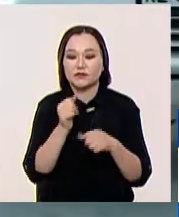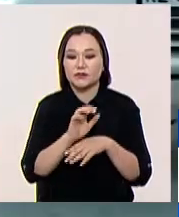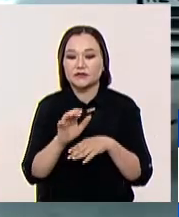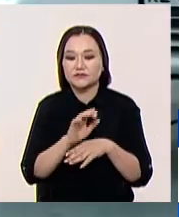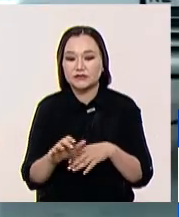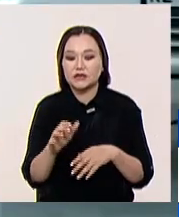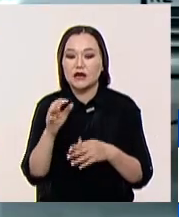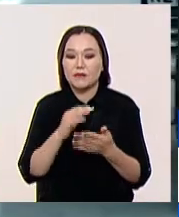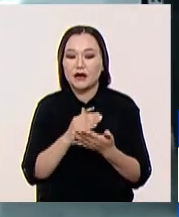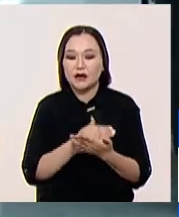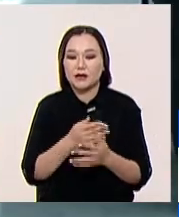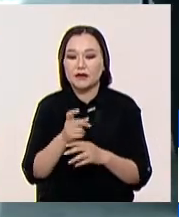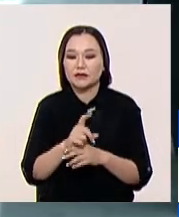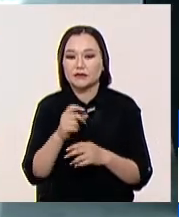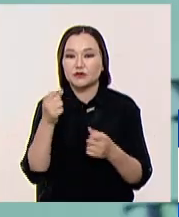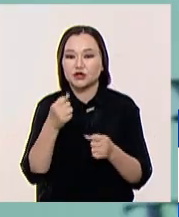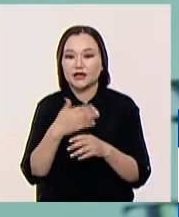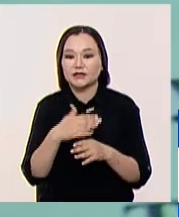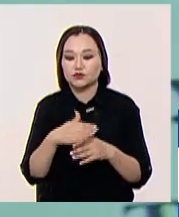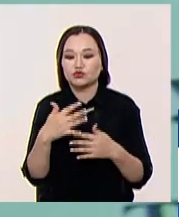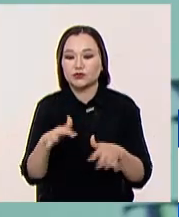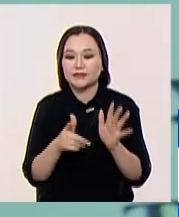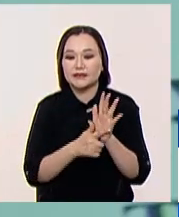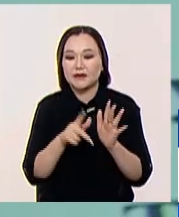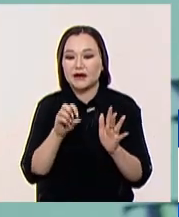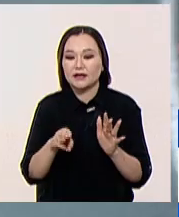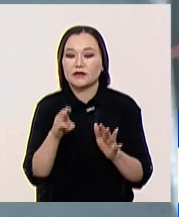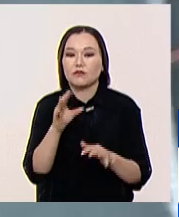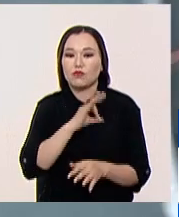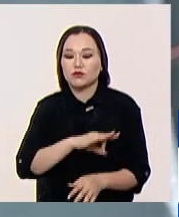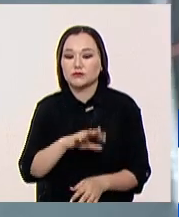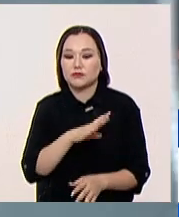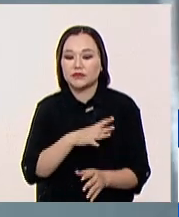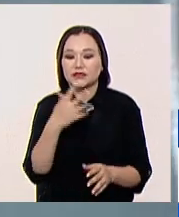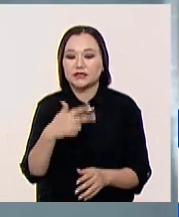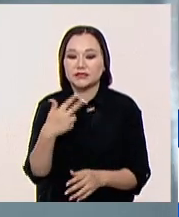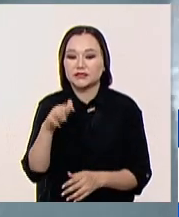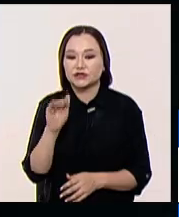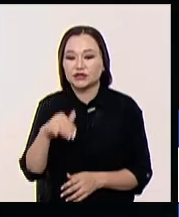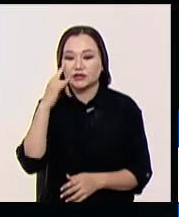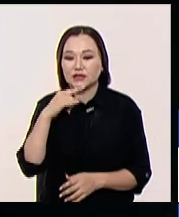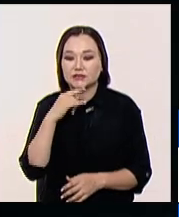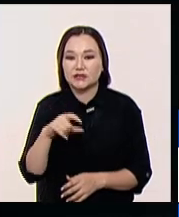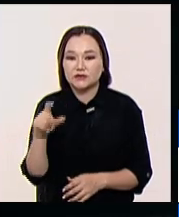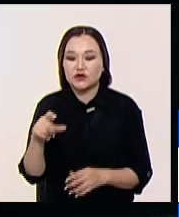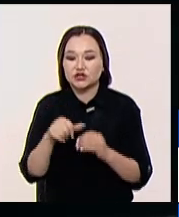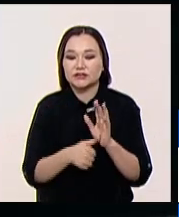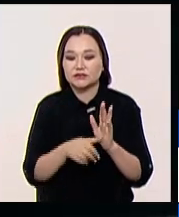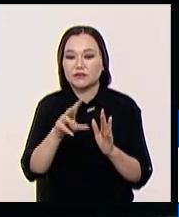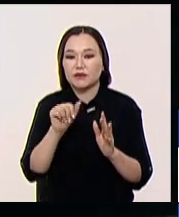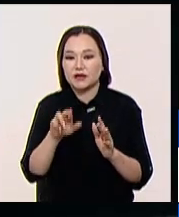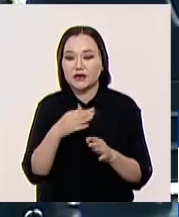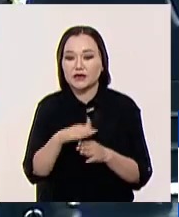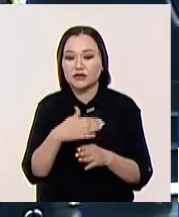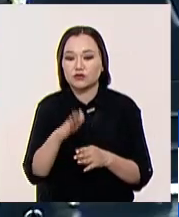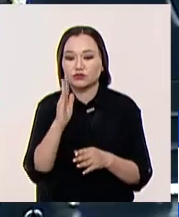автопроизводитель. Программа автокредитования существует уже 7 лет. За это время ей воспользовались более 30 тысяч казахстанцев. С 16 мая